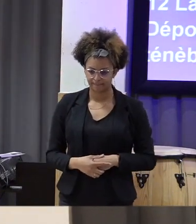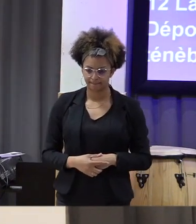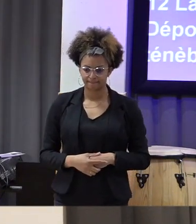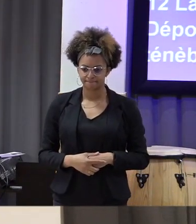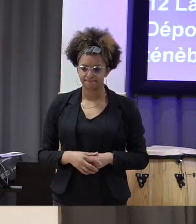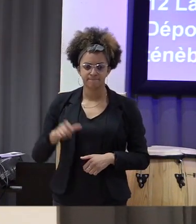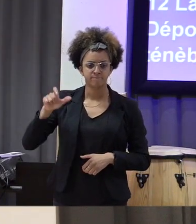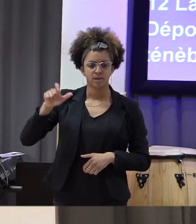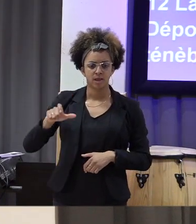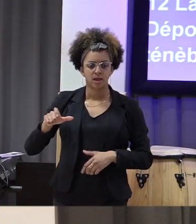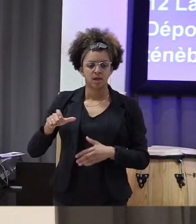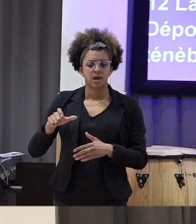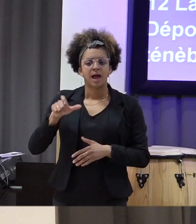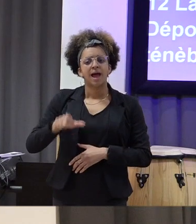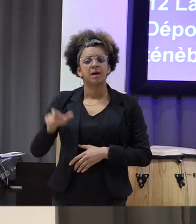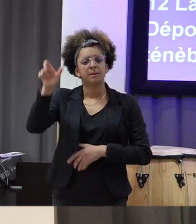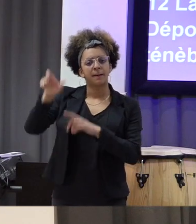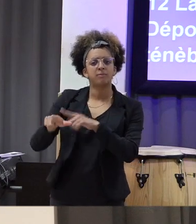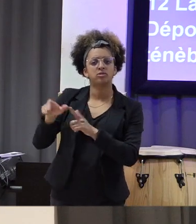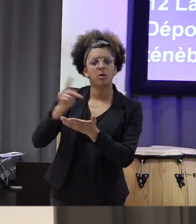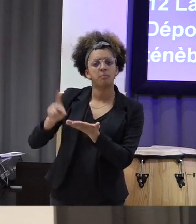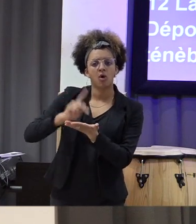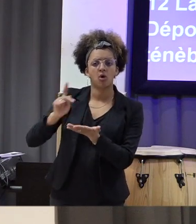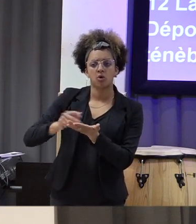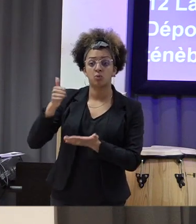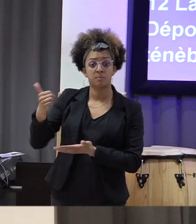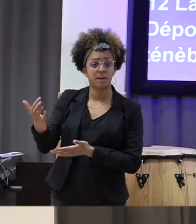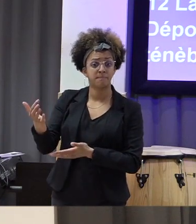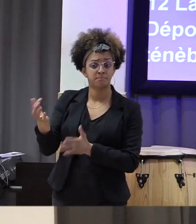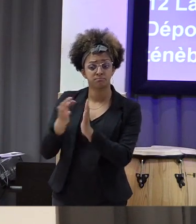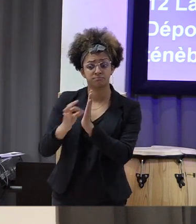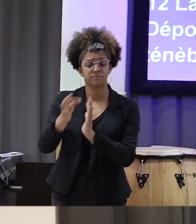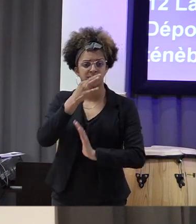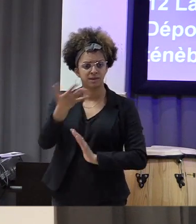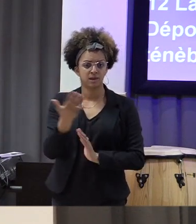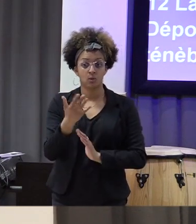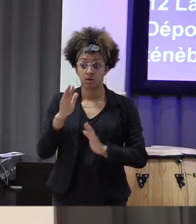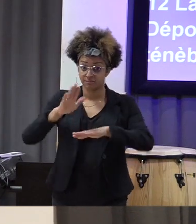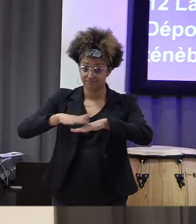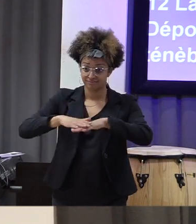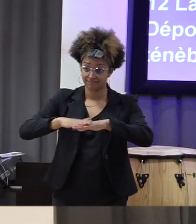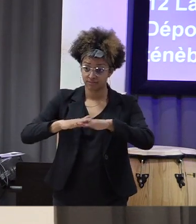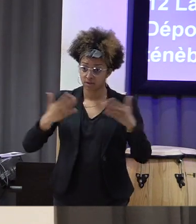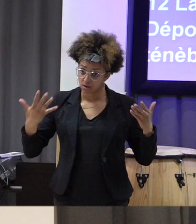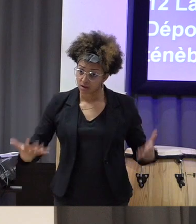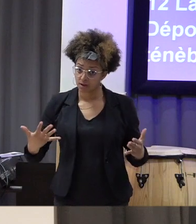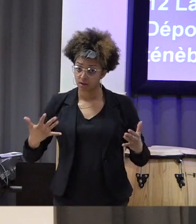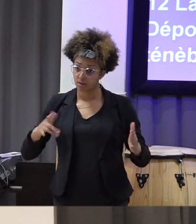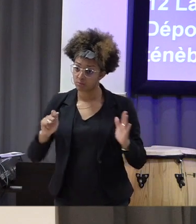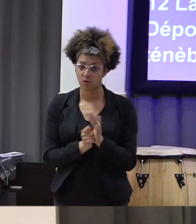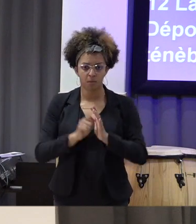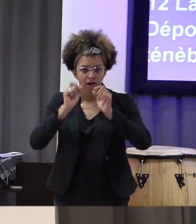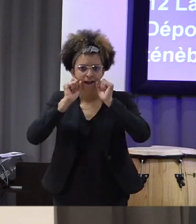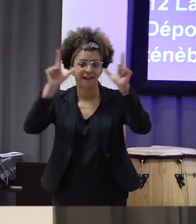Paul nous dit, c'est déjà l'heure de nous réveiller du sommeil.